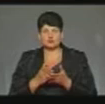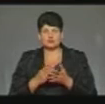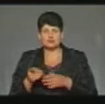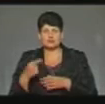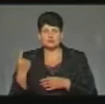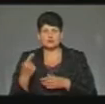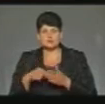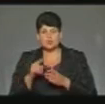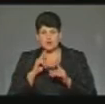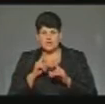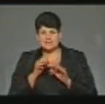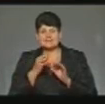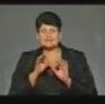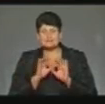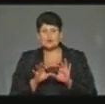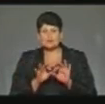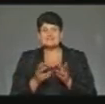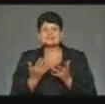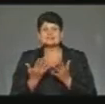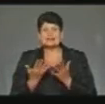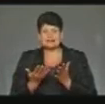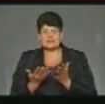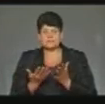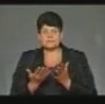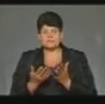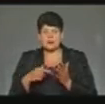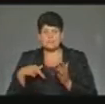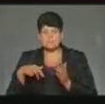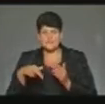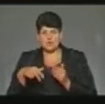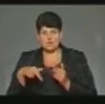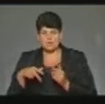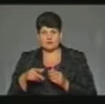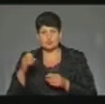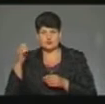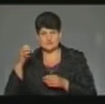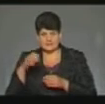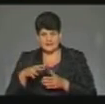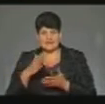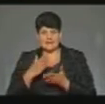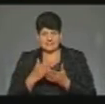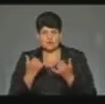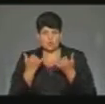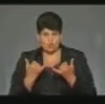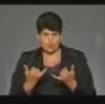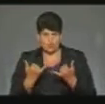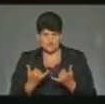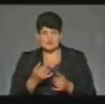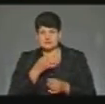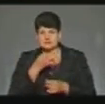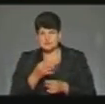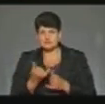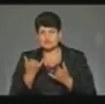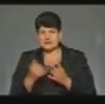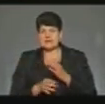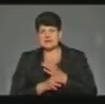ради нам прокоментував, скільки пішохідних переходів освітлені на сьогодні. І, власне, додав, що зараз на